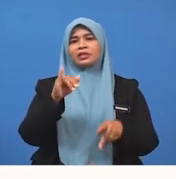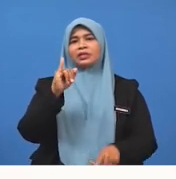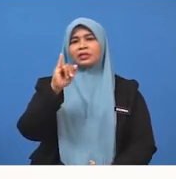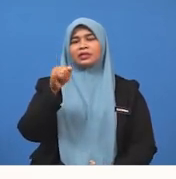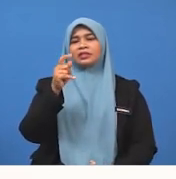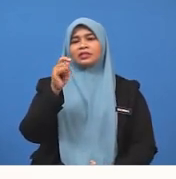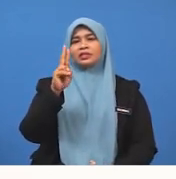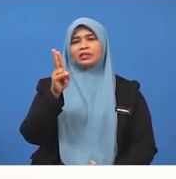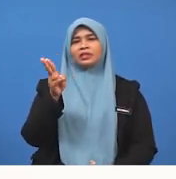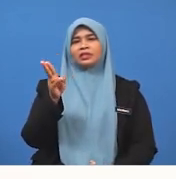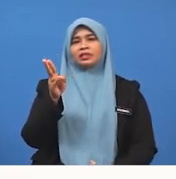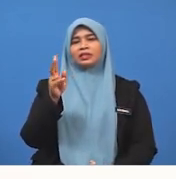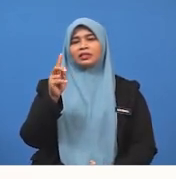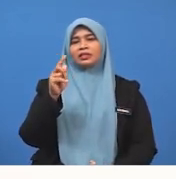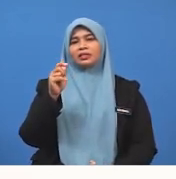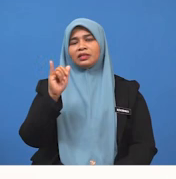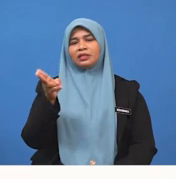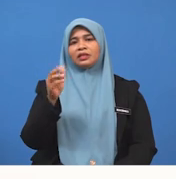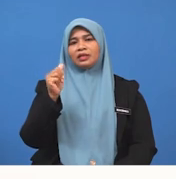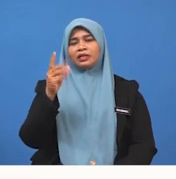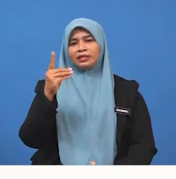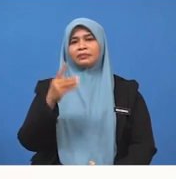ya jawabannya ialah